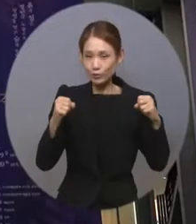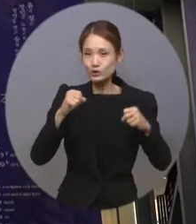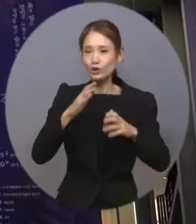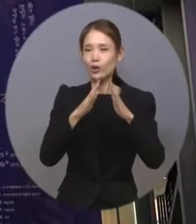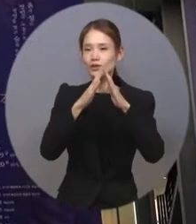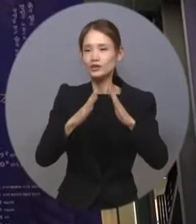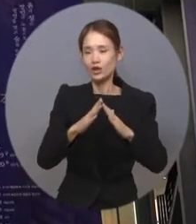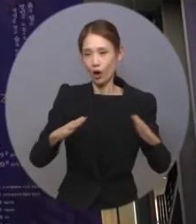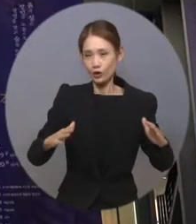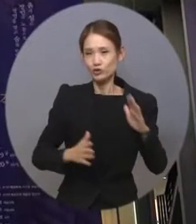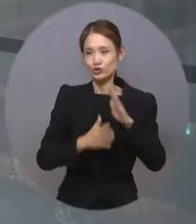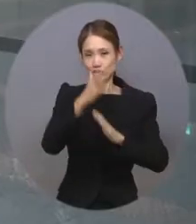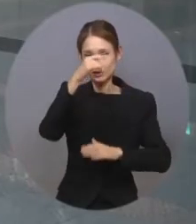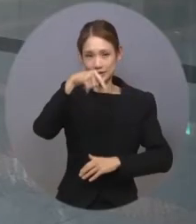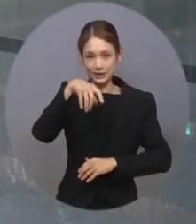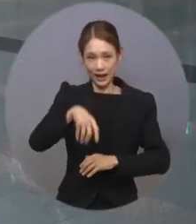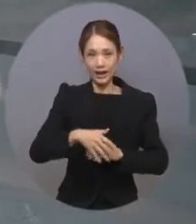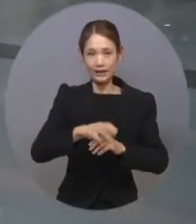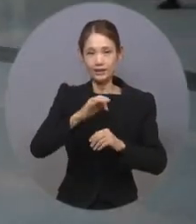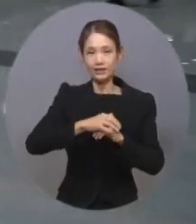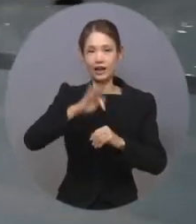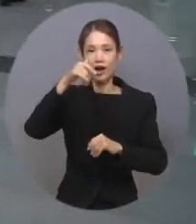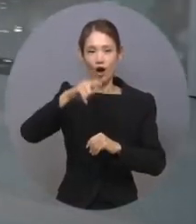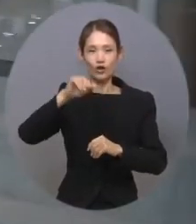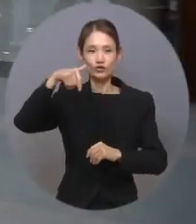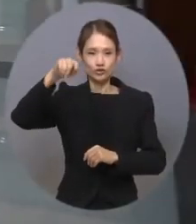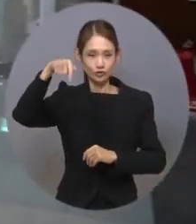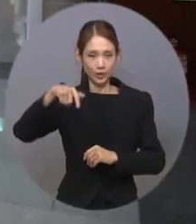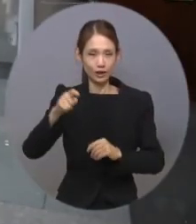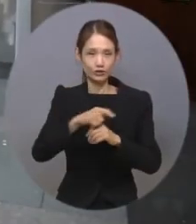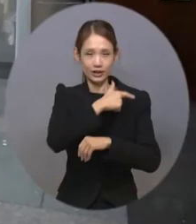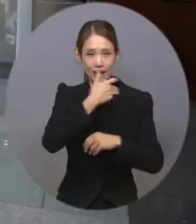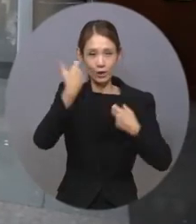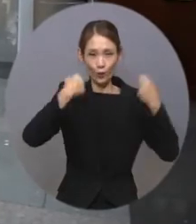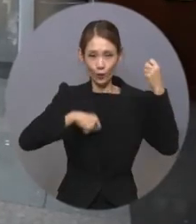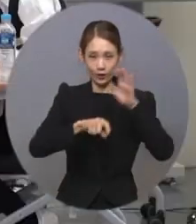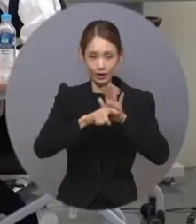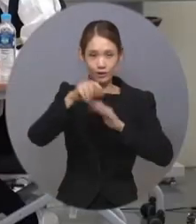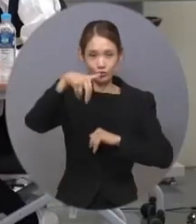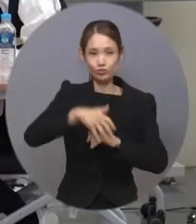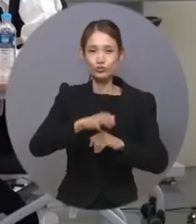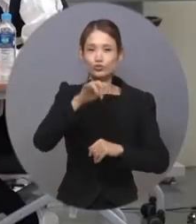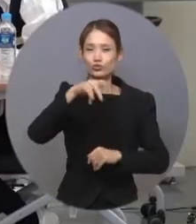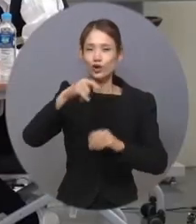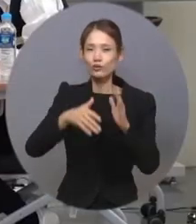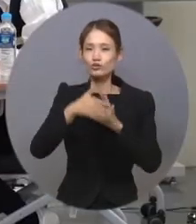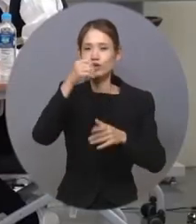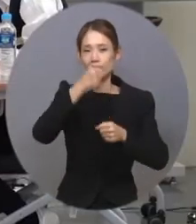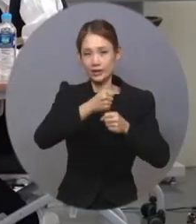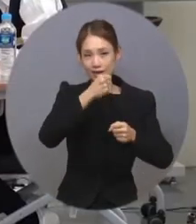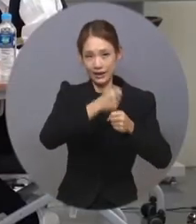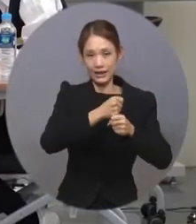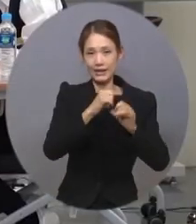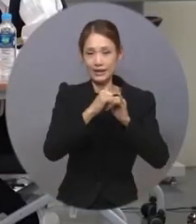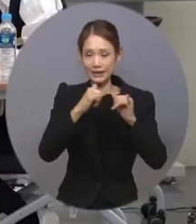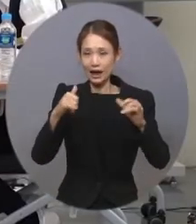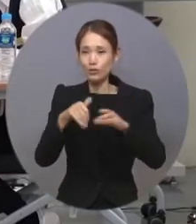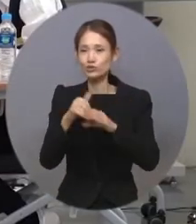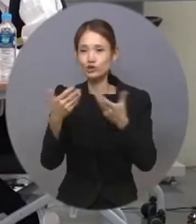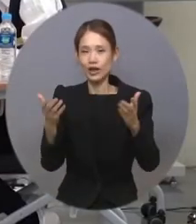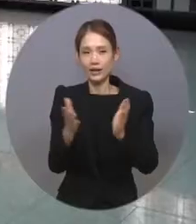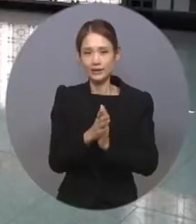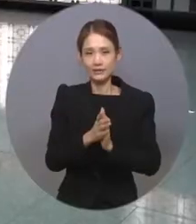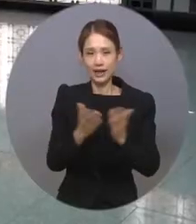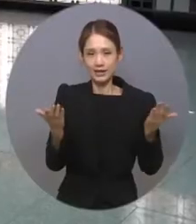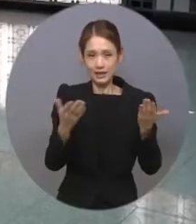전주시에 위치한 국립무형유산원 얼스마루 대공연장에서 무형문화재를 소재로 제작한 인간문화재